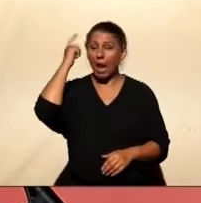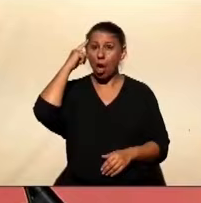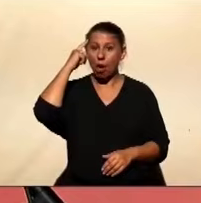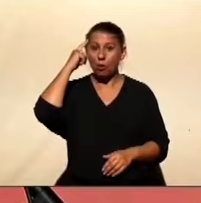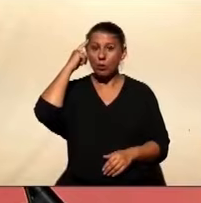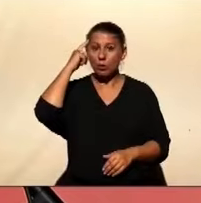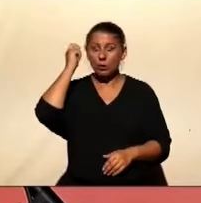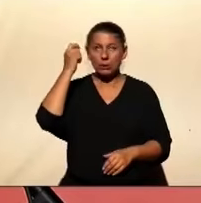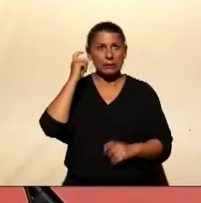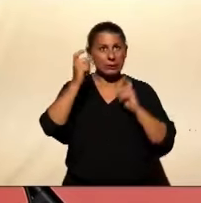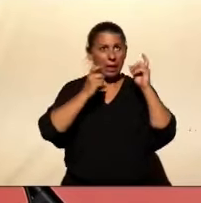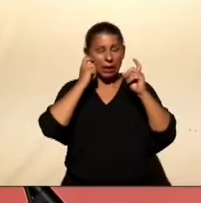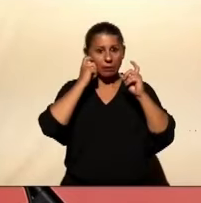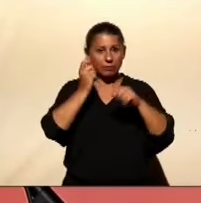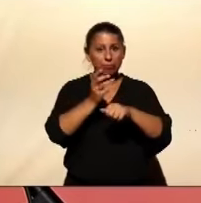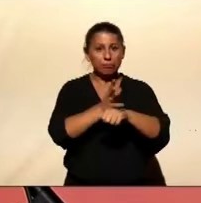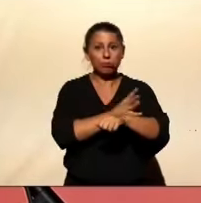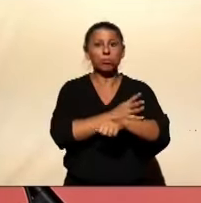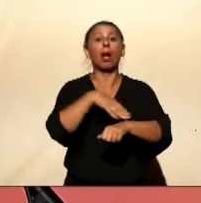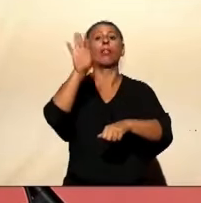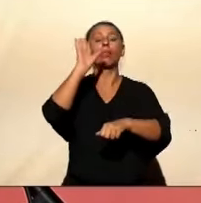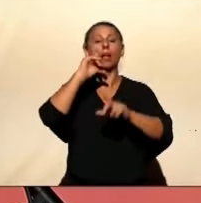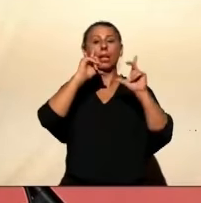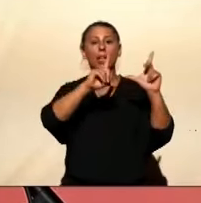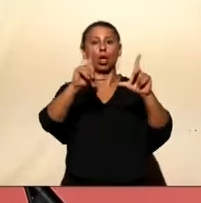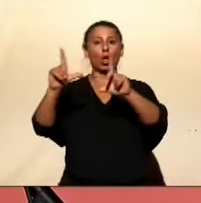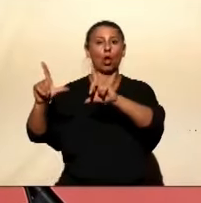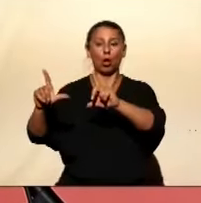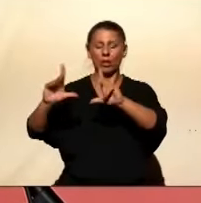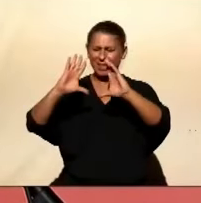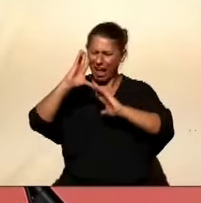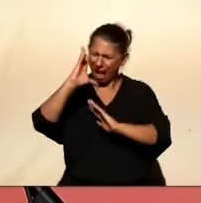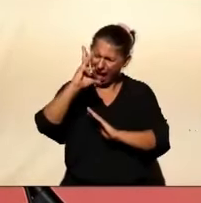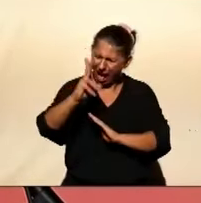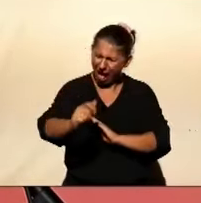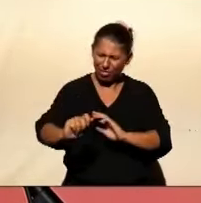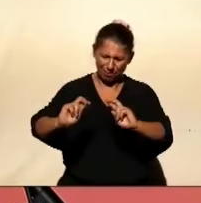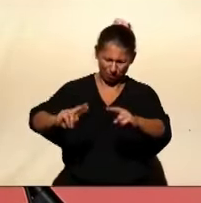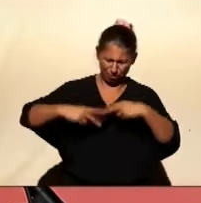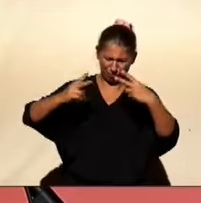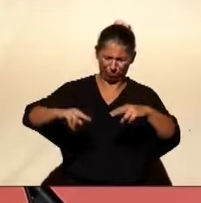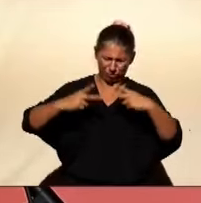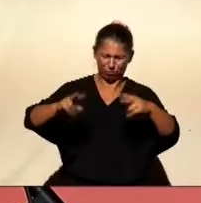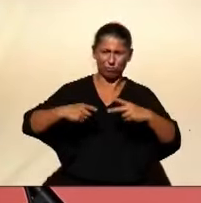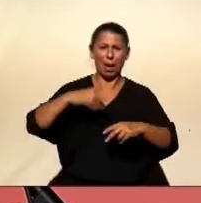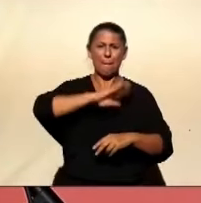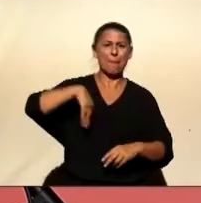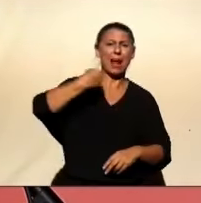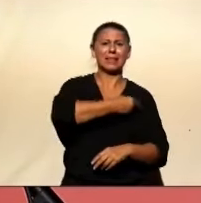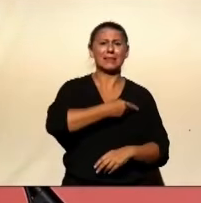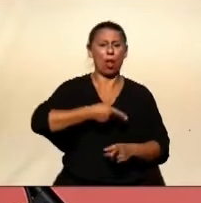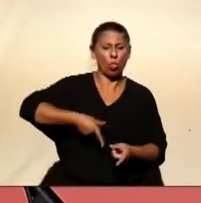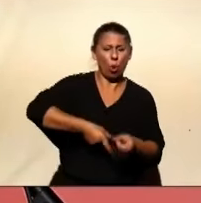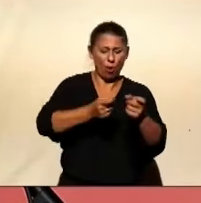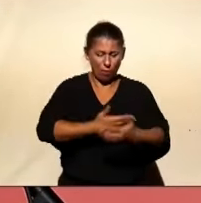μην ανατριχιάζει στις εικόνες που έρχονται καθημερινά από την Παλαιστίνη, από τις